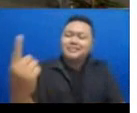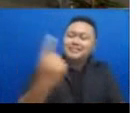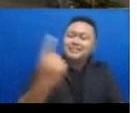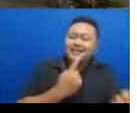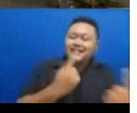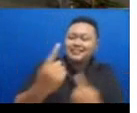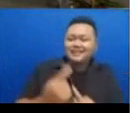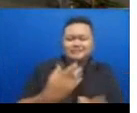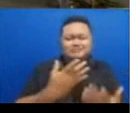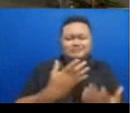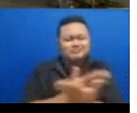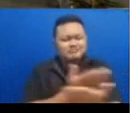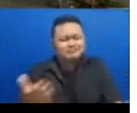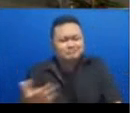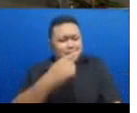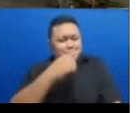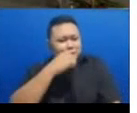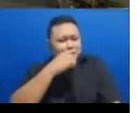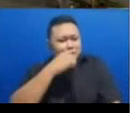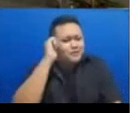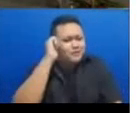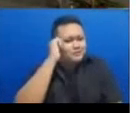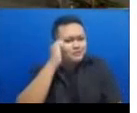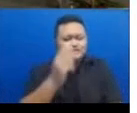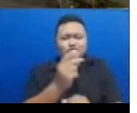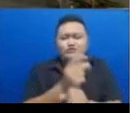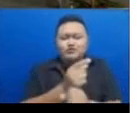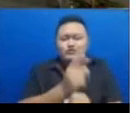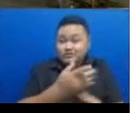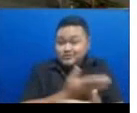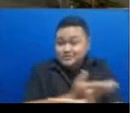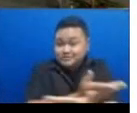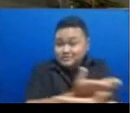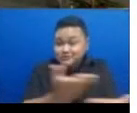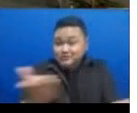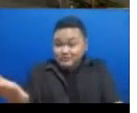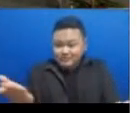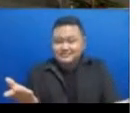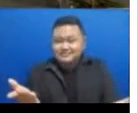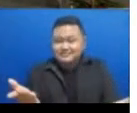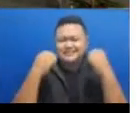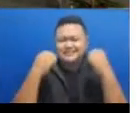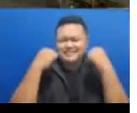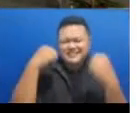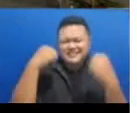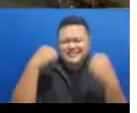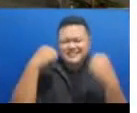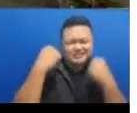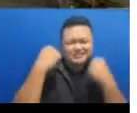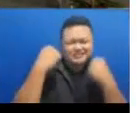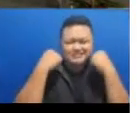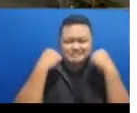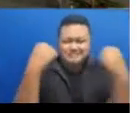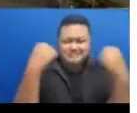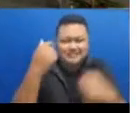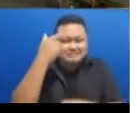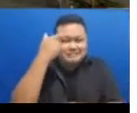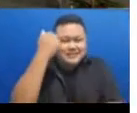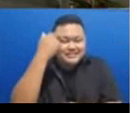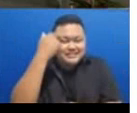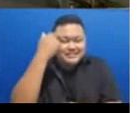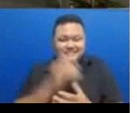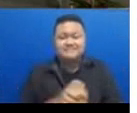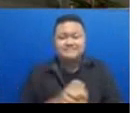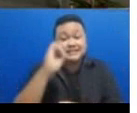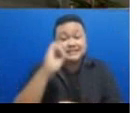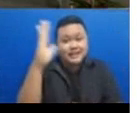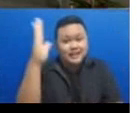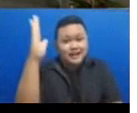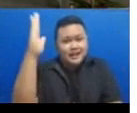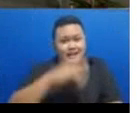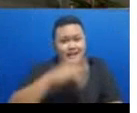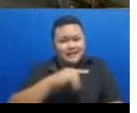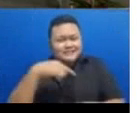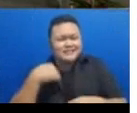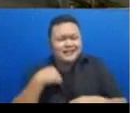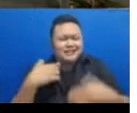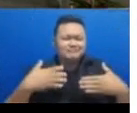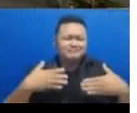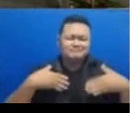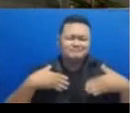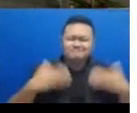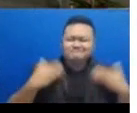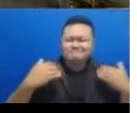guru dari seluruh Nusantara yang semangat belajar. Siang hari ini saya juga ikut semangat sekali nih Bapak Ibu,